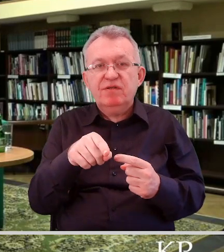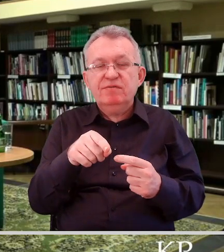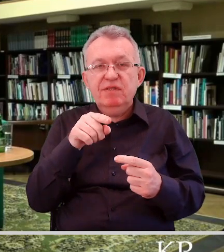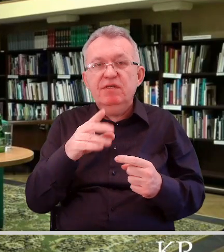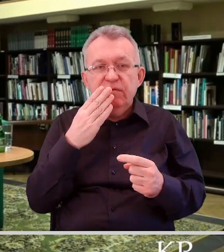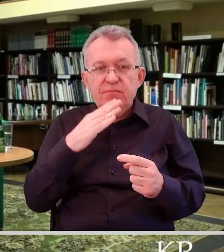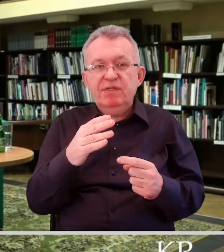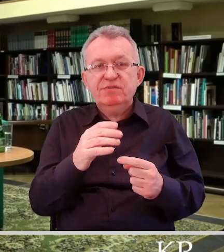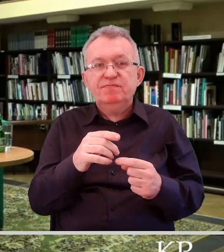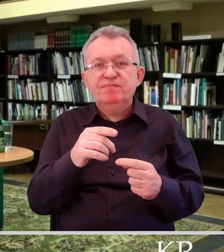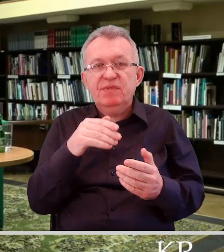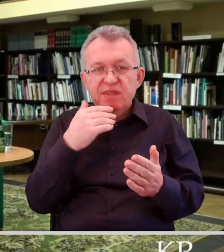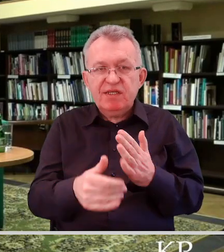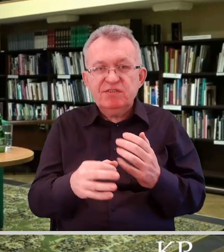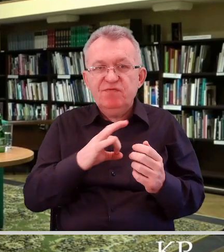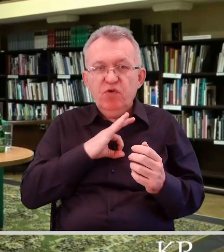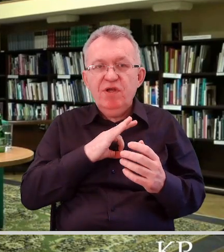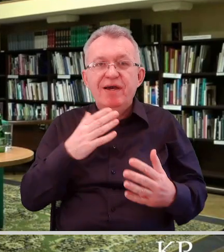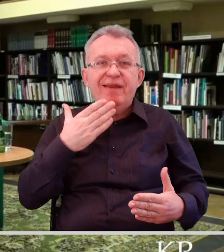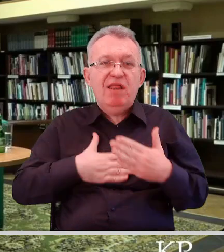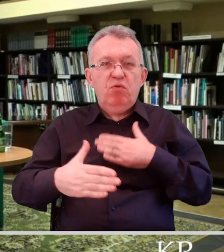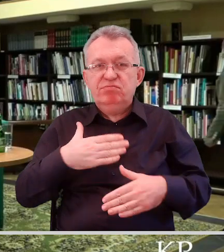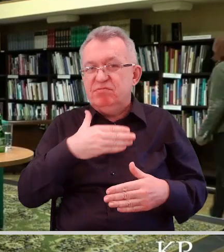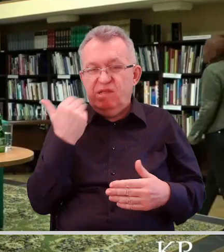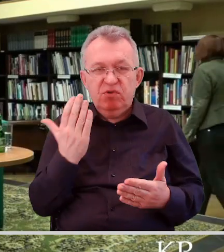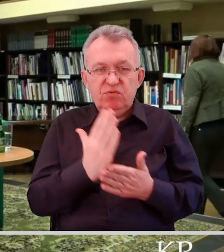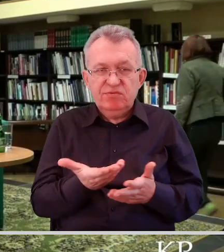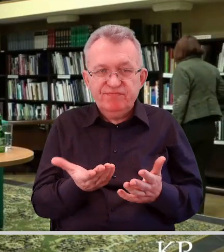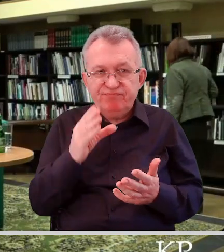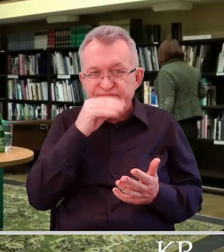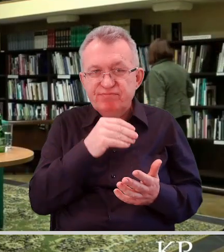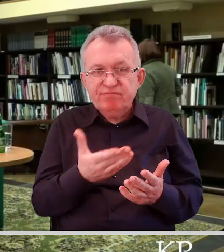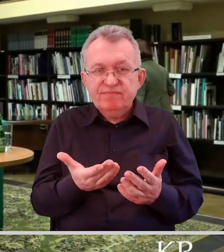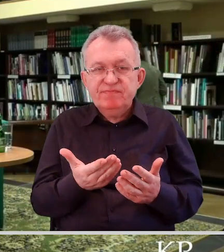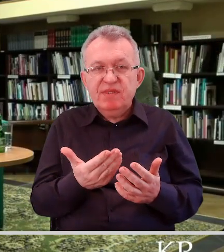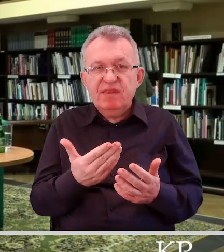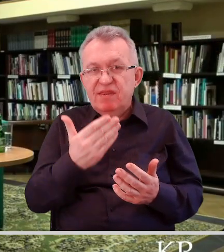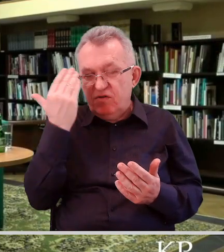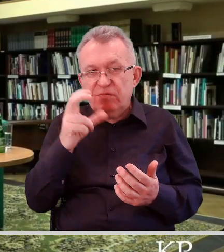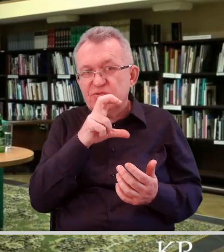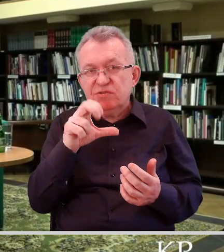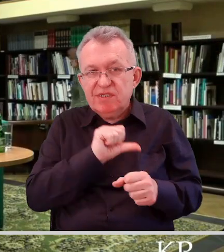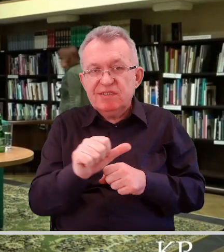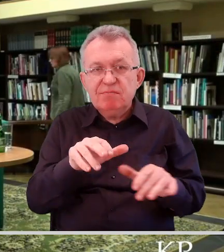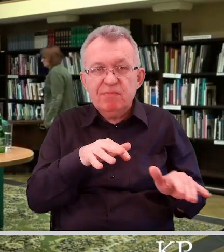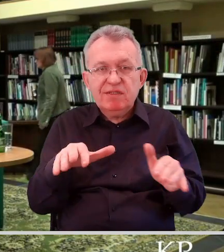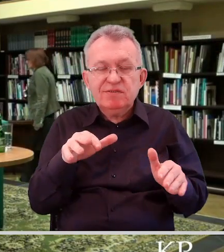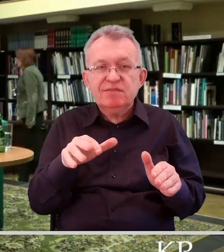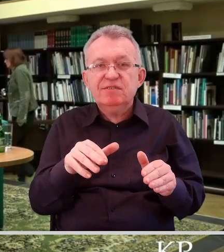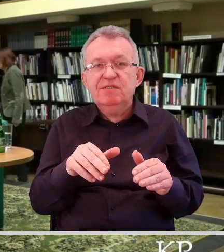tak bardzo traci się już radość z czegokolwiek, że właściwie nie wiadomo, czy jest jeszcze miejsce